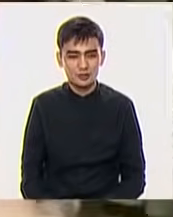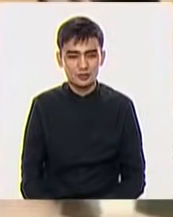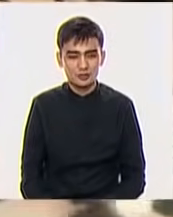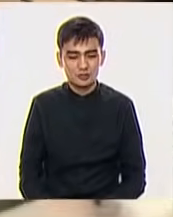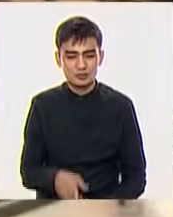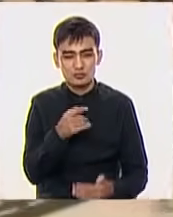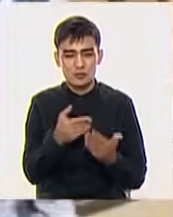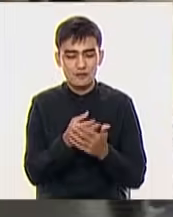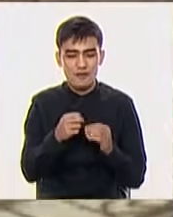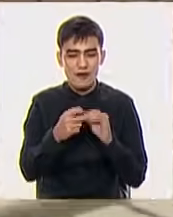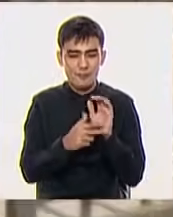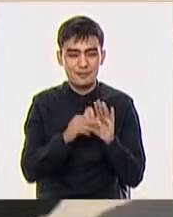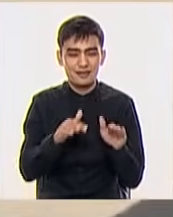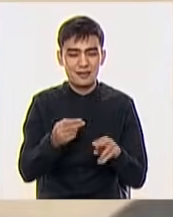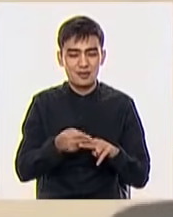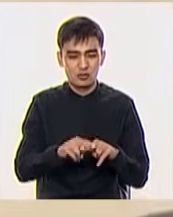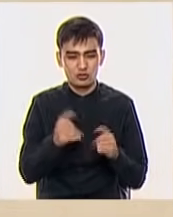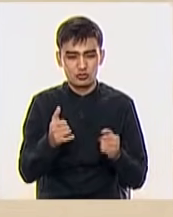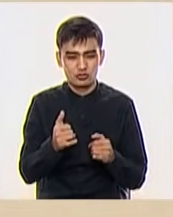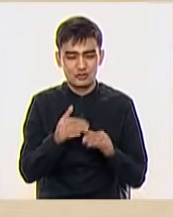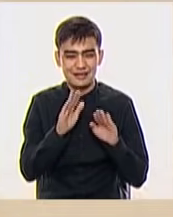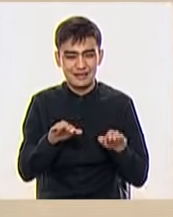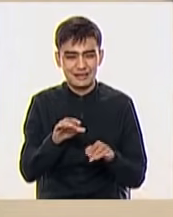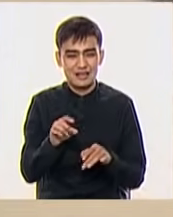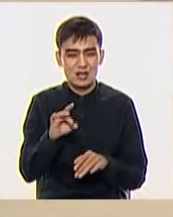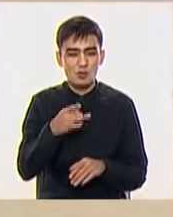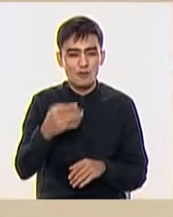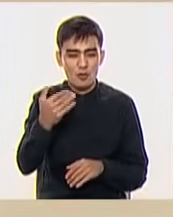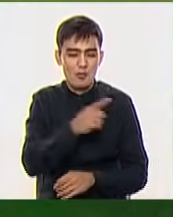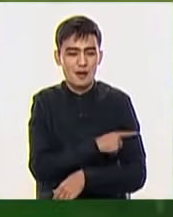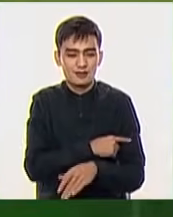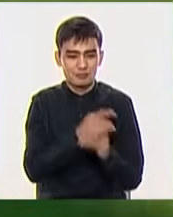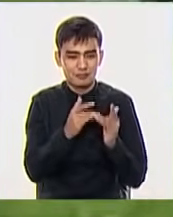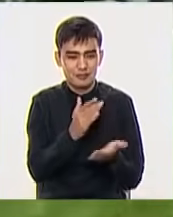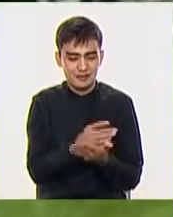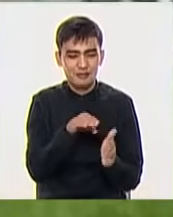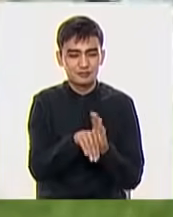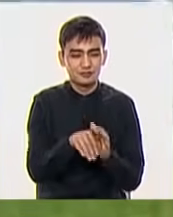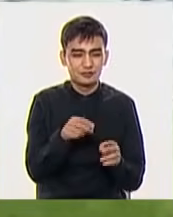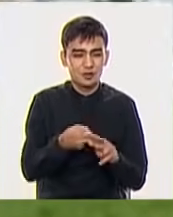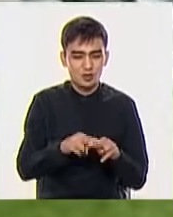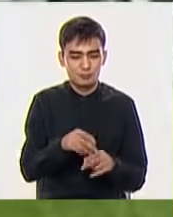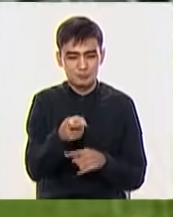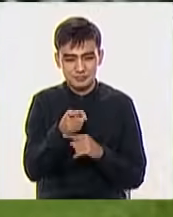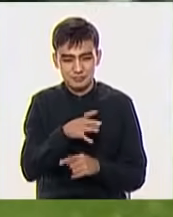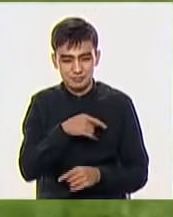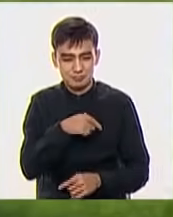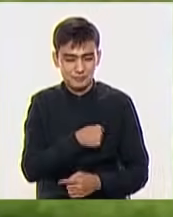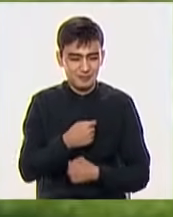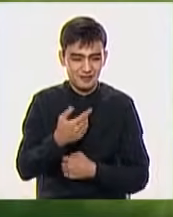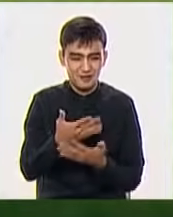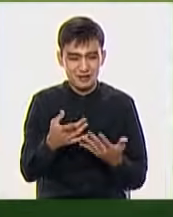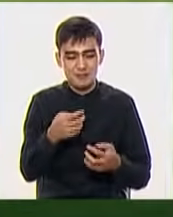В данный момент 18 детей находятся в детской республиканской клинической больнице. Среди них есть и дети с огнестрельными ранениями и